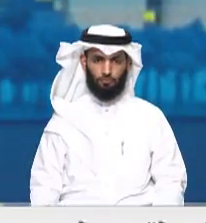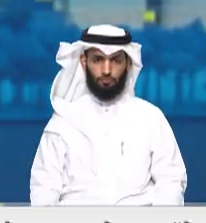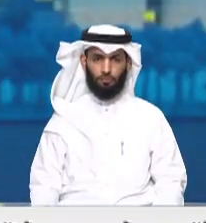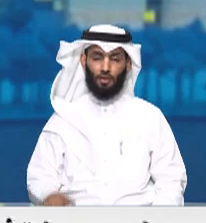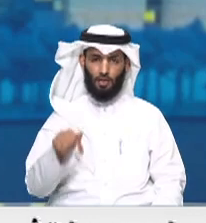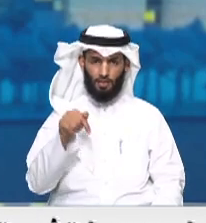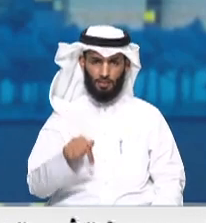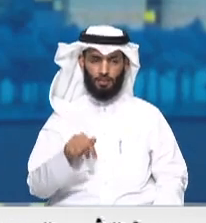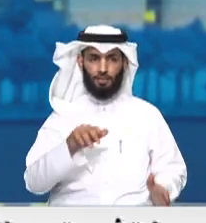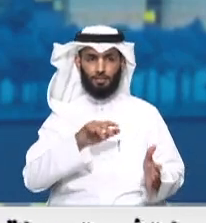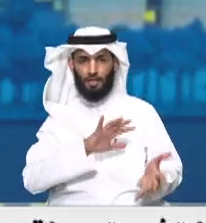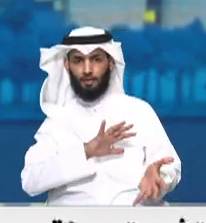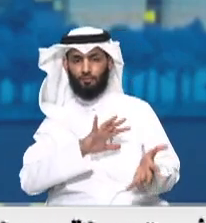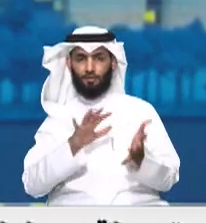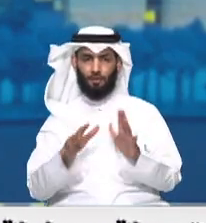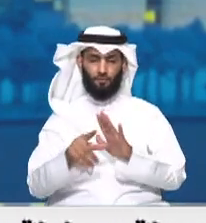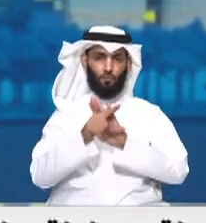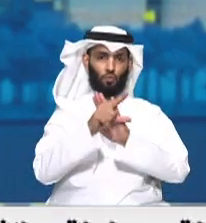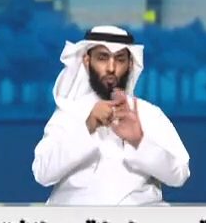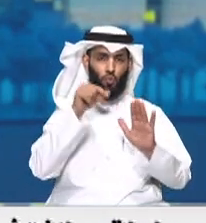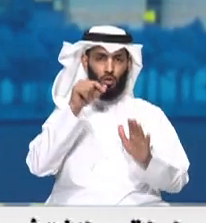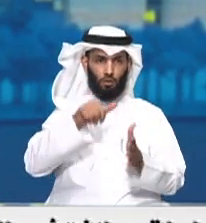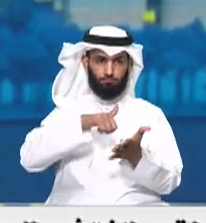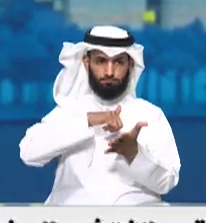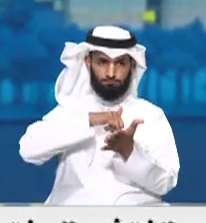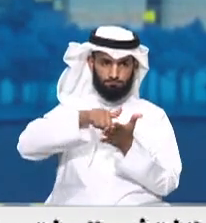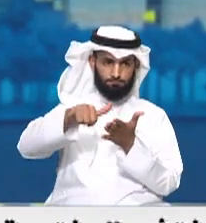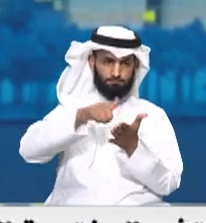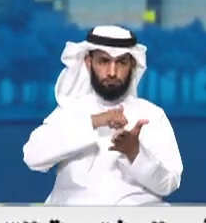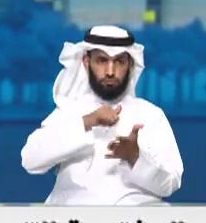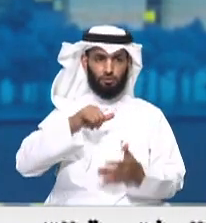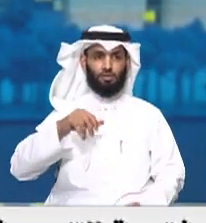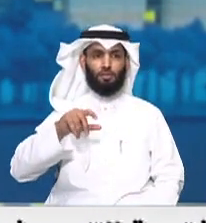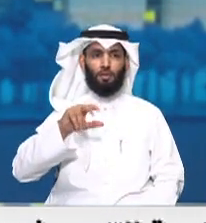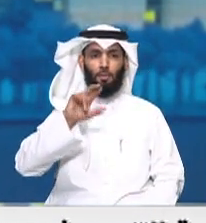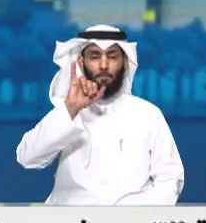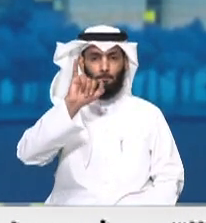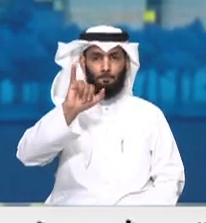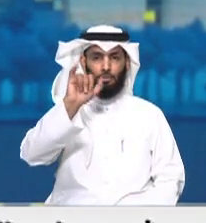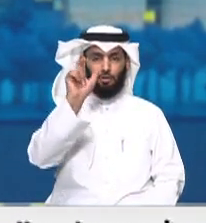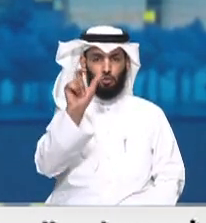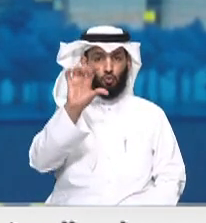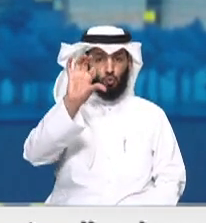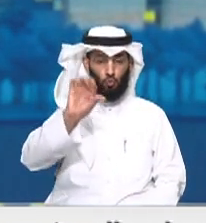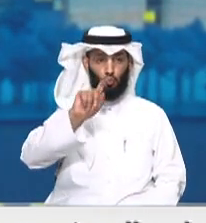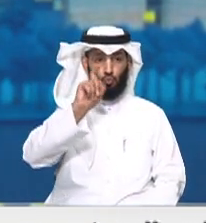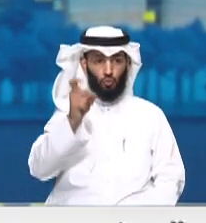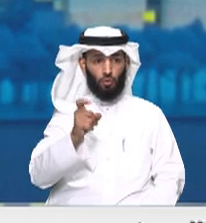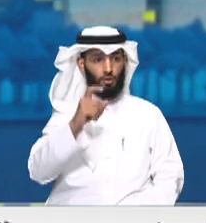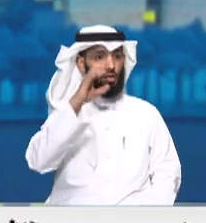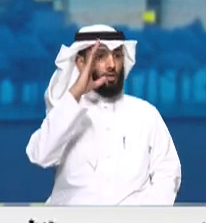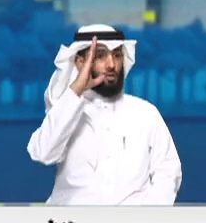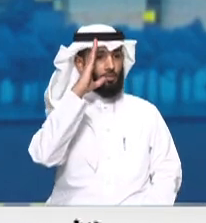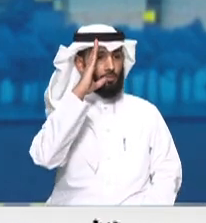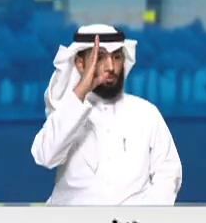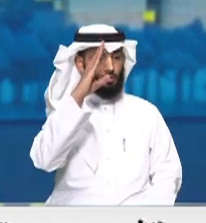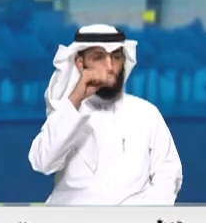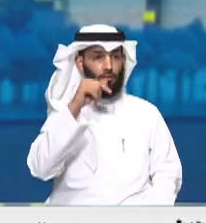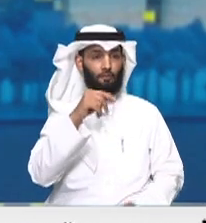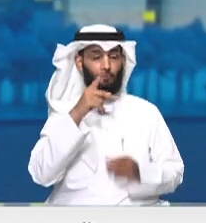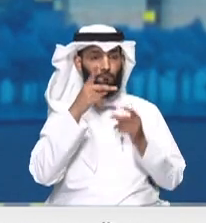مشاهدين المزيد، ينضم إلينا من نيويورك موفد قناة الأخبار الزميل منور مرضي. منور، أهلا ومرحبا بانضمامك معنا.